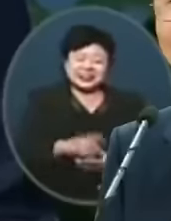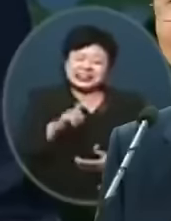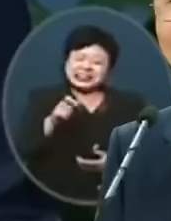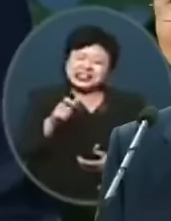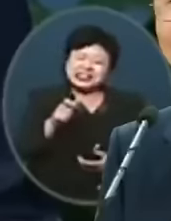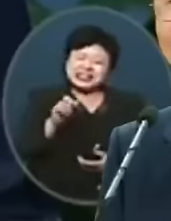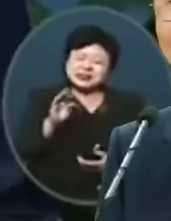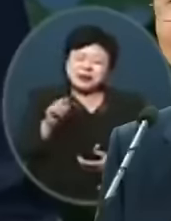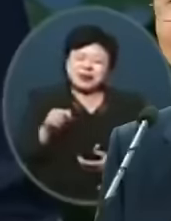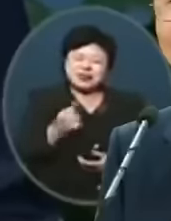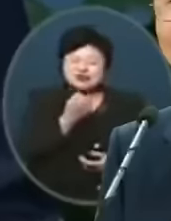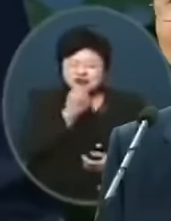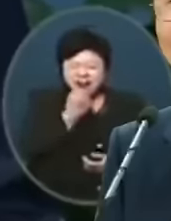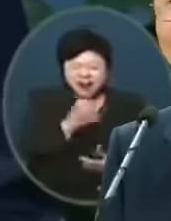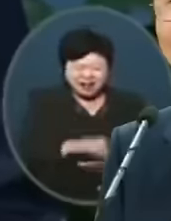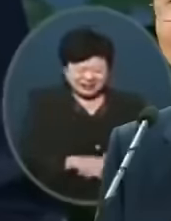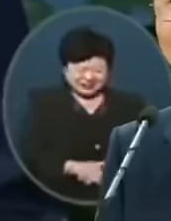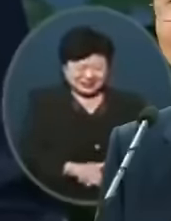15번밖에 안 웃어요.